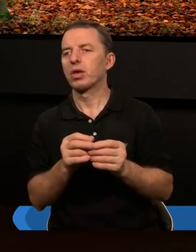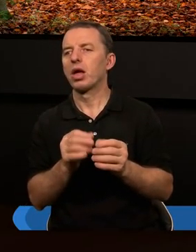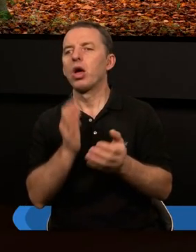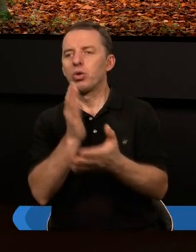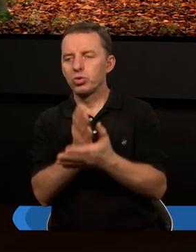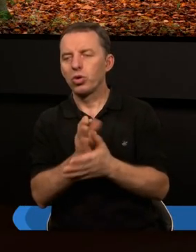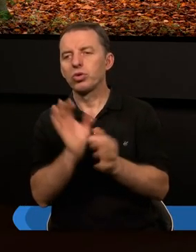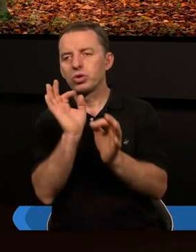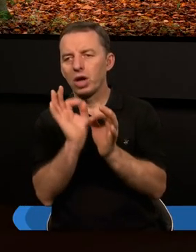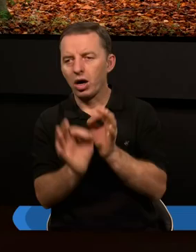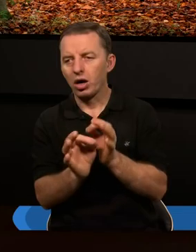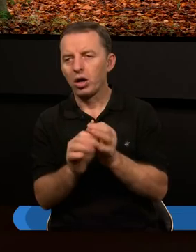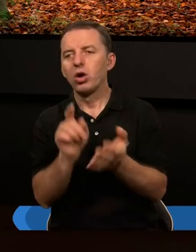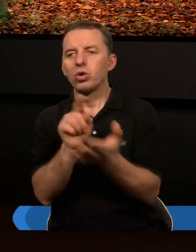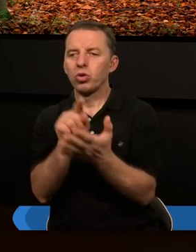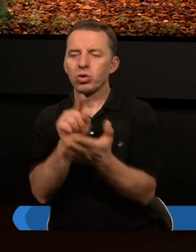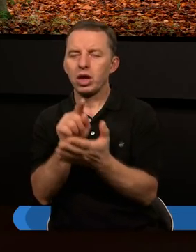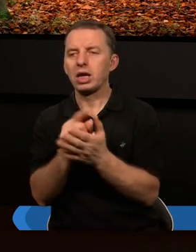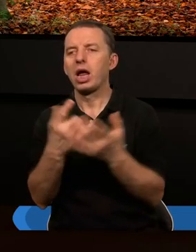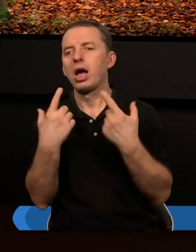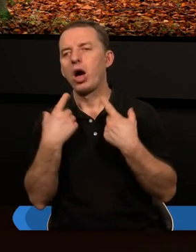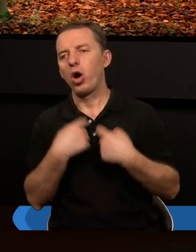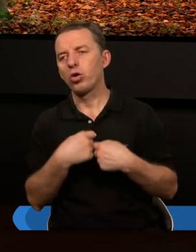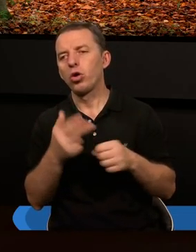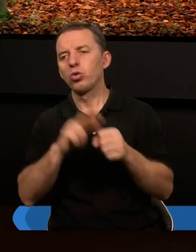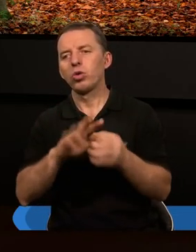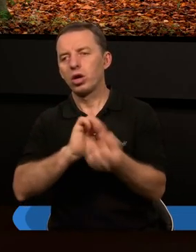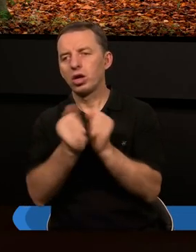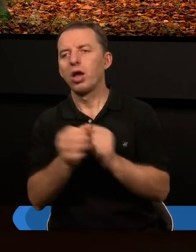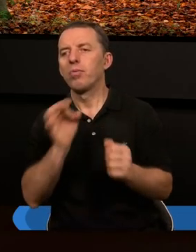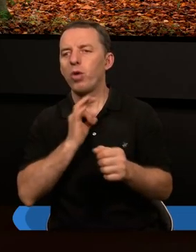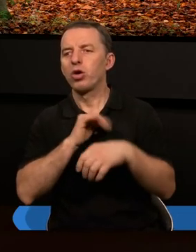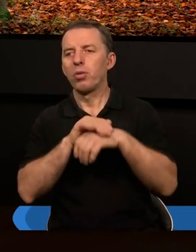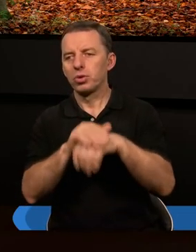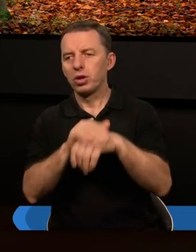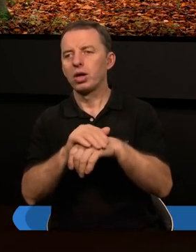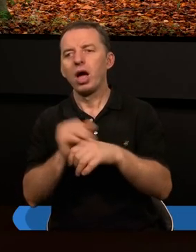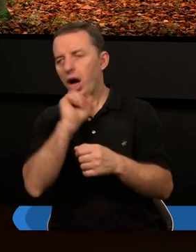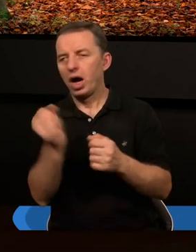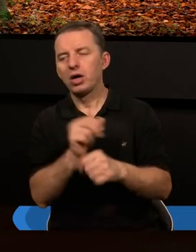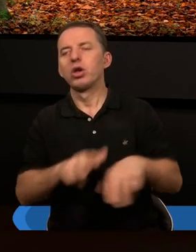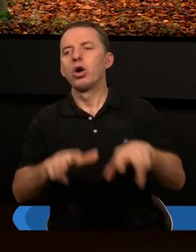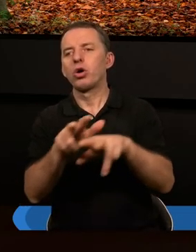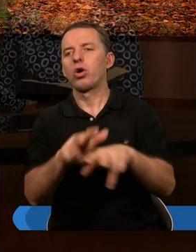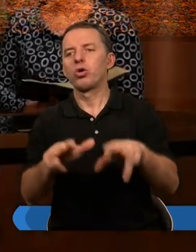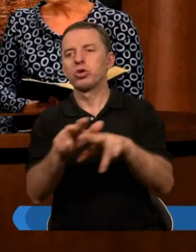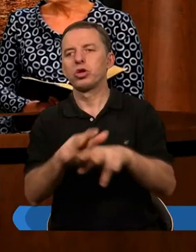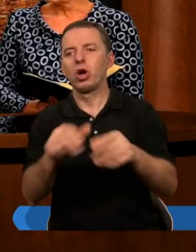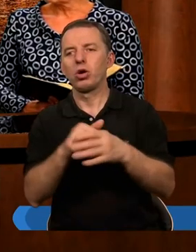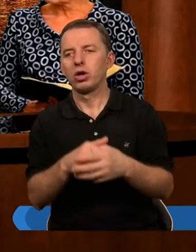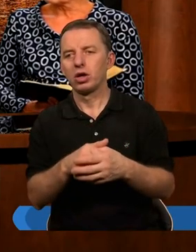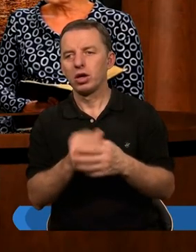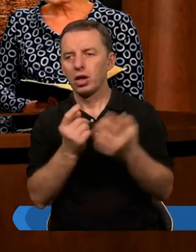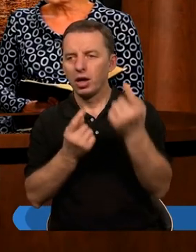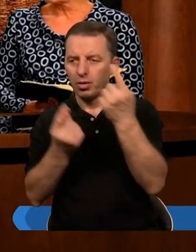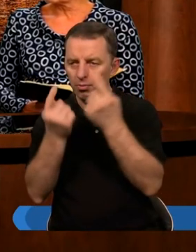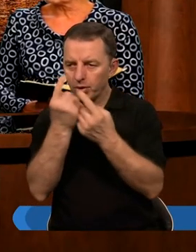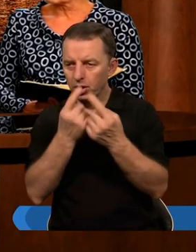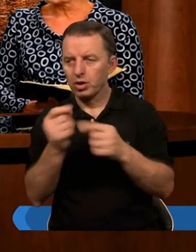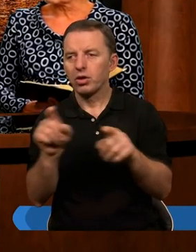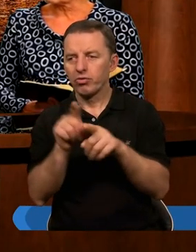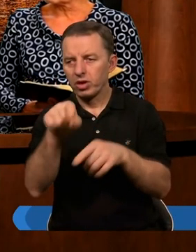a już szczególnie sukcesem osób, które nie są moimi przyjaciółmi, a nie rodziną. Ja myślę, że